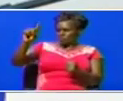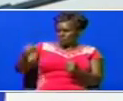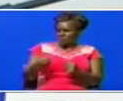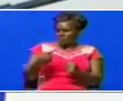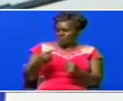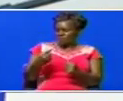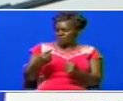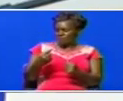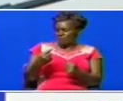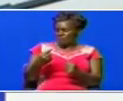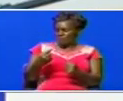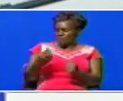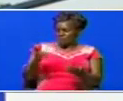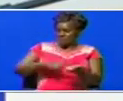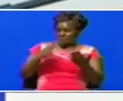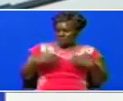87.31%. Vihiga,